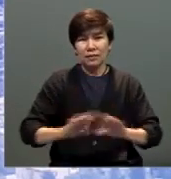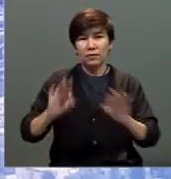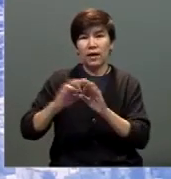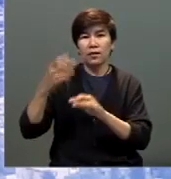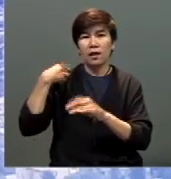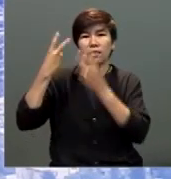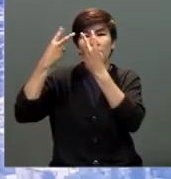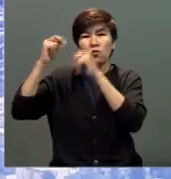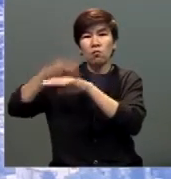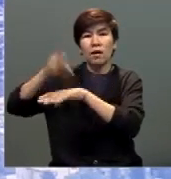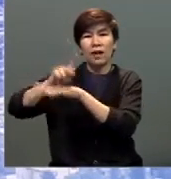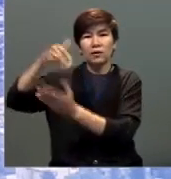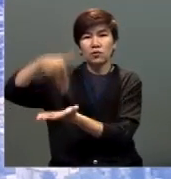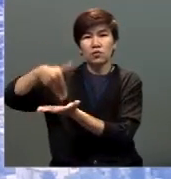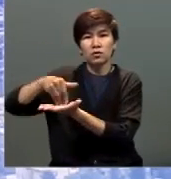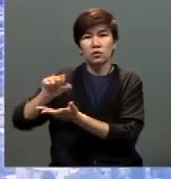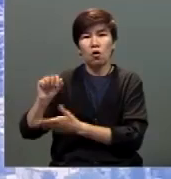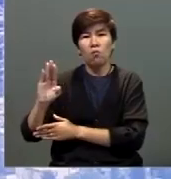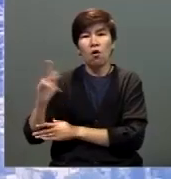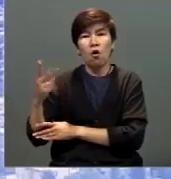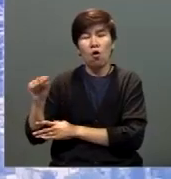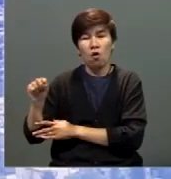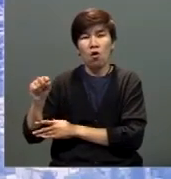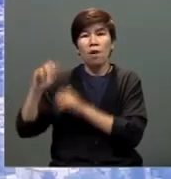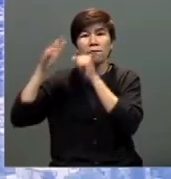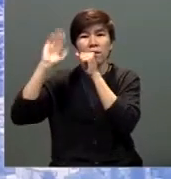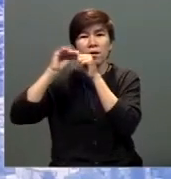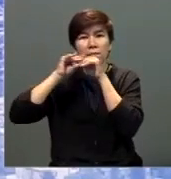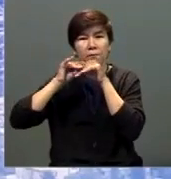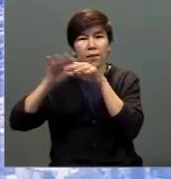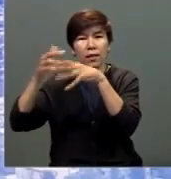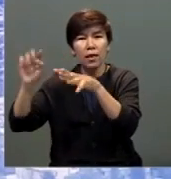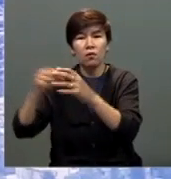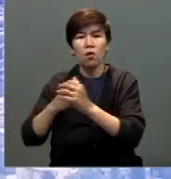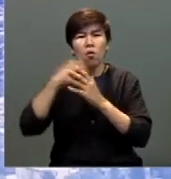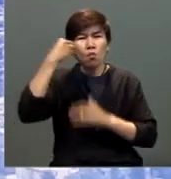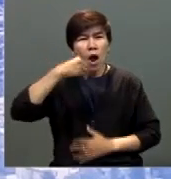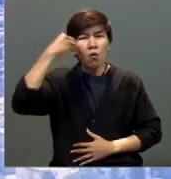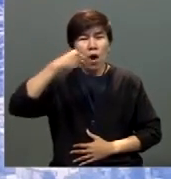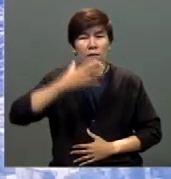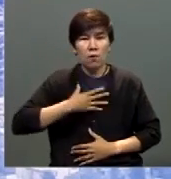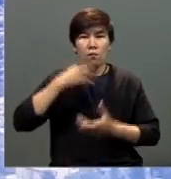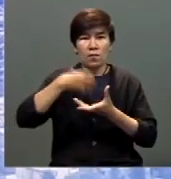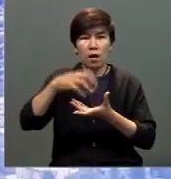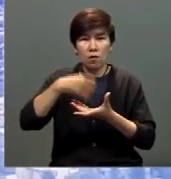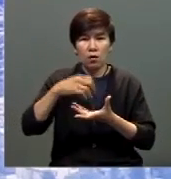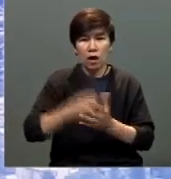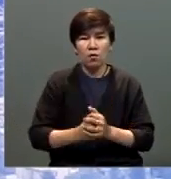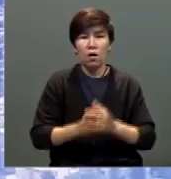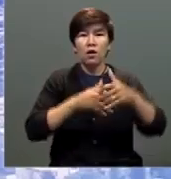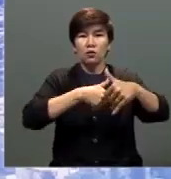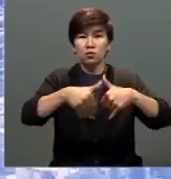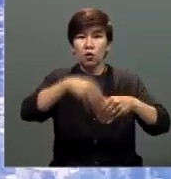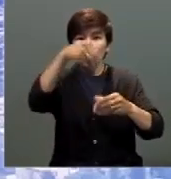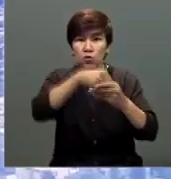ค.บอกไว้นะครับแล้วผมก็รายงานอย่างนี้ทุกๆครั้งทุกๆวันท่านผู้ชมที่มาจากจังหวัดใดๆ